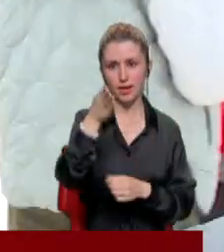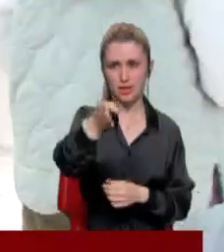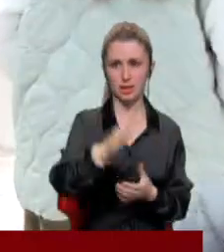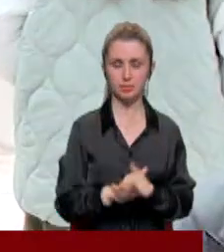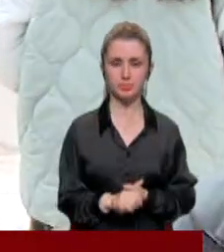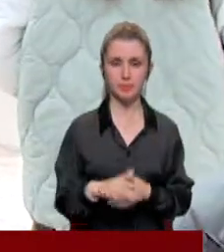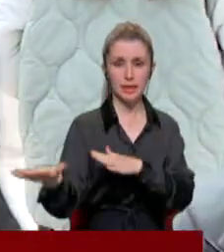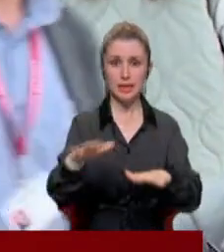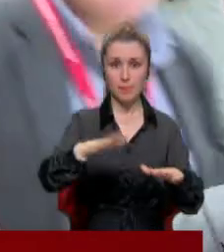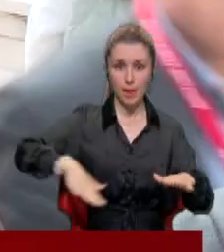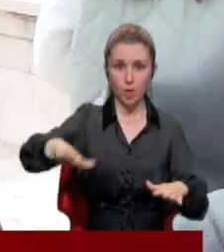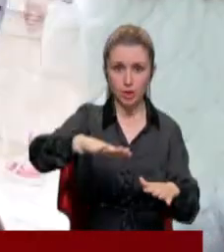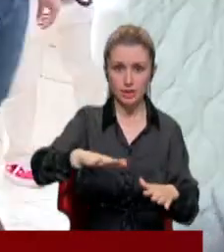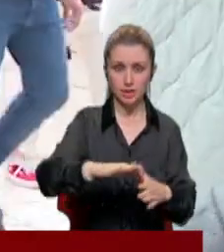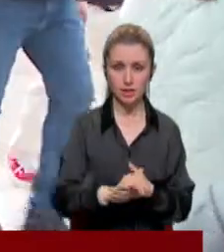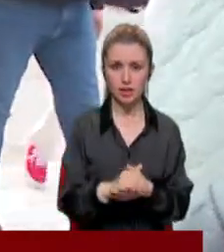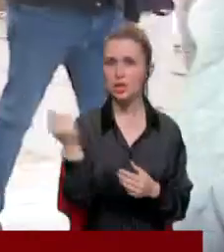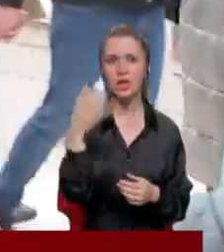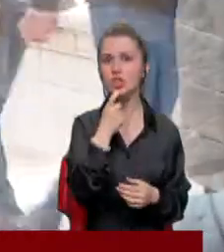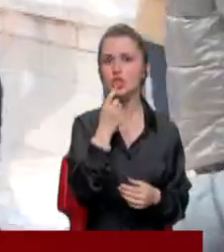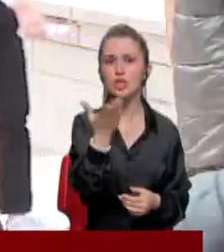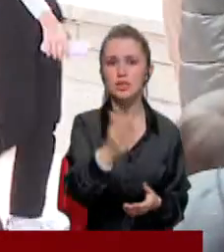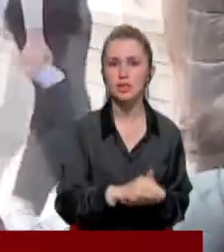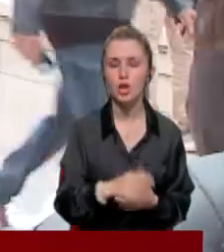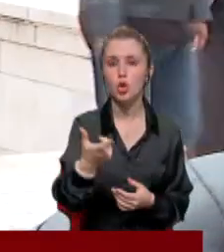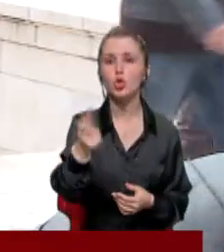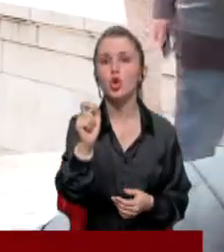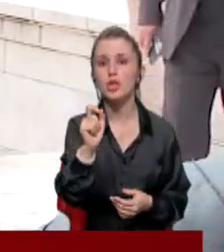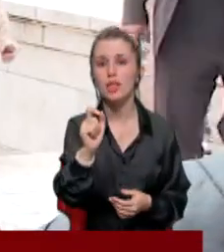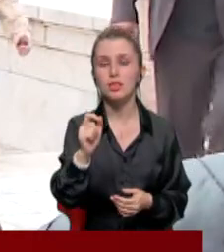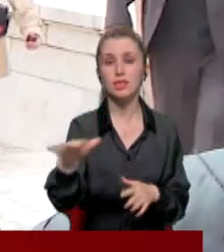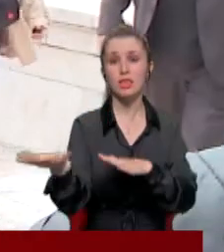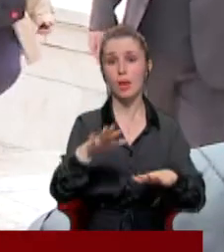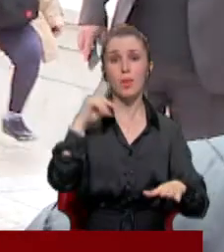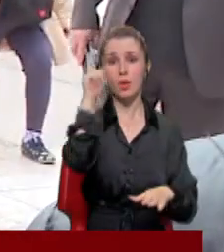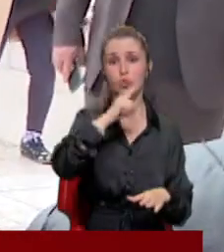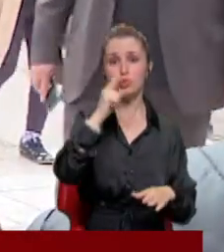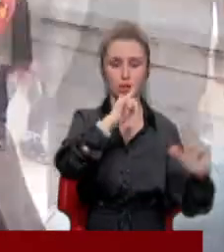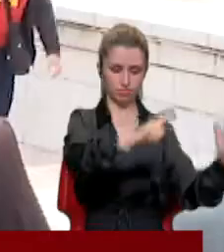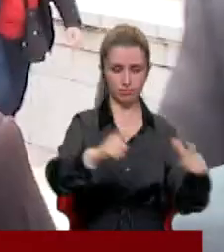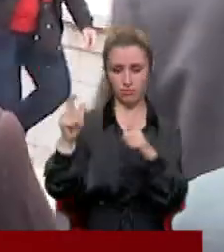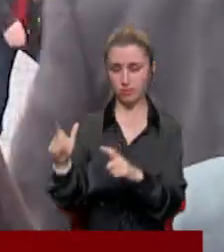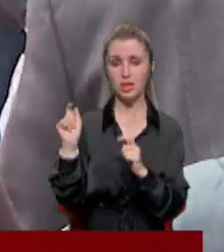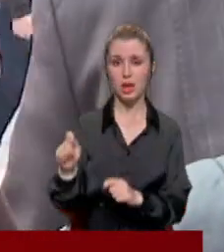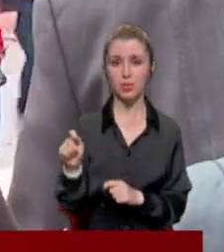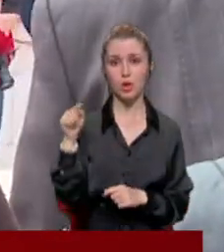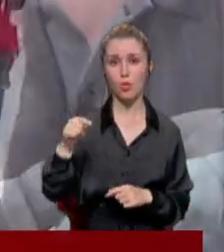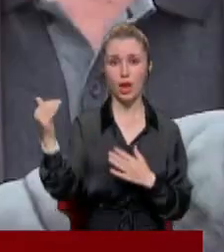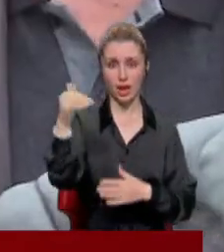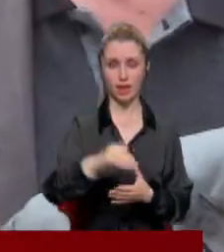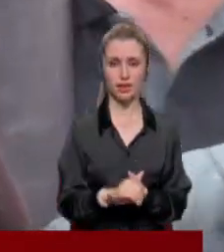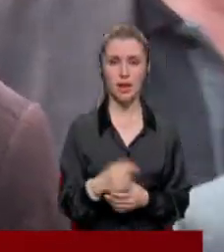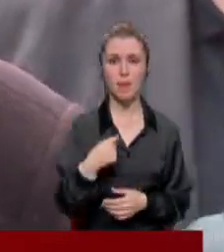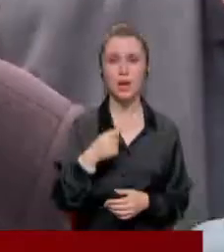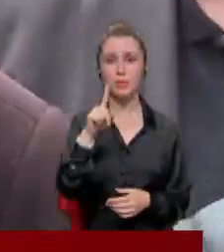geliyorum. Deprem bölgesinden. Evet. Kaç yaşındasınız? 90. Deprem yüzünden göçtük oradan. Geldik misafir olarak.